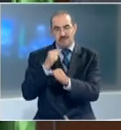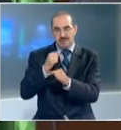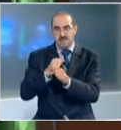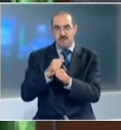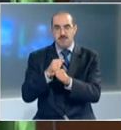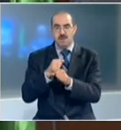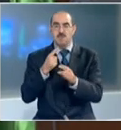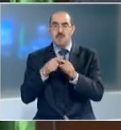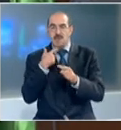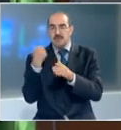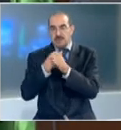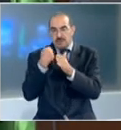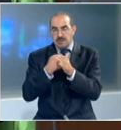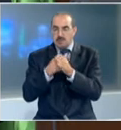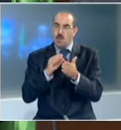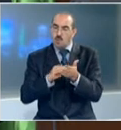دون ادخار أي جهد